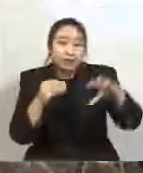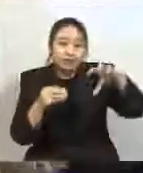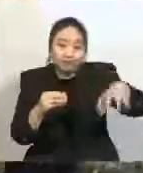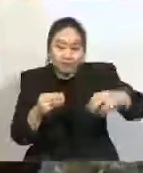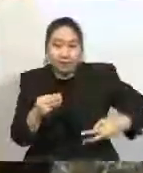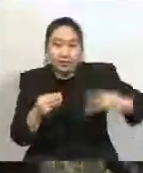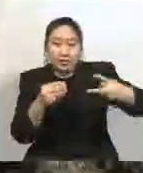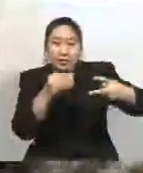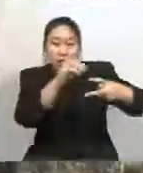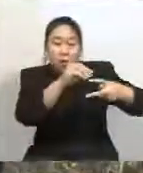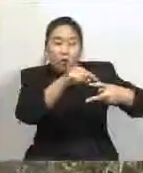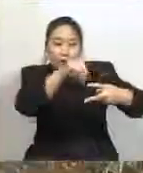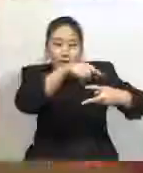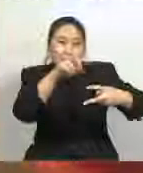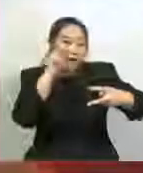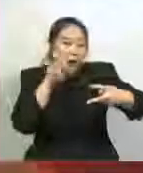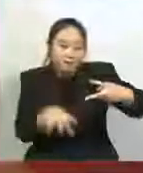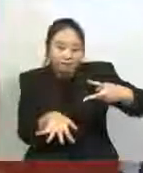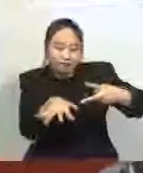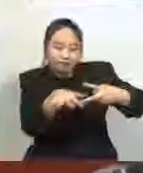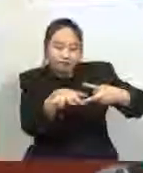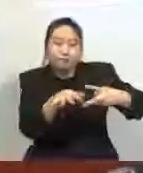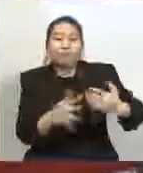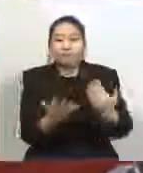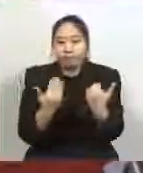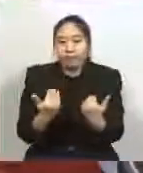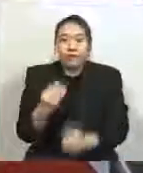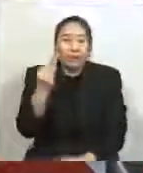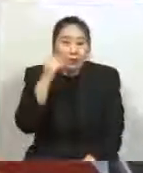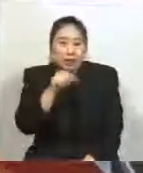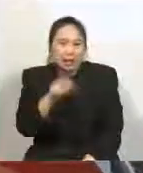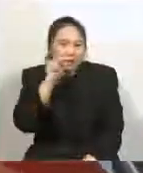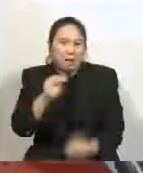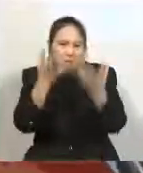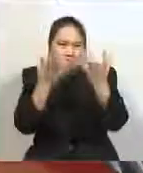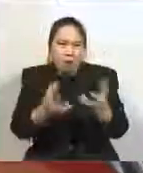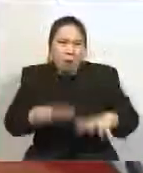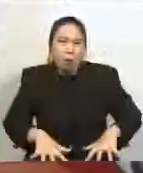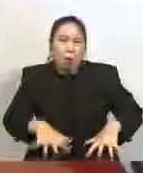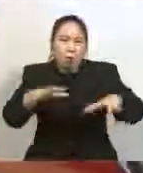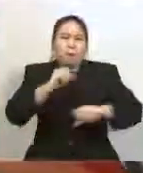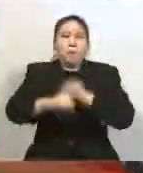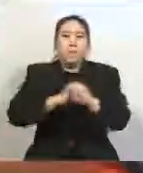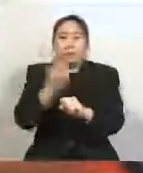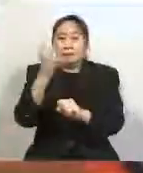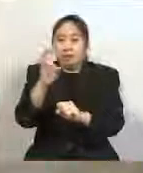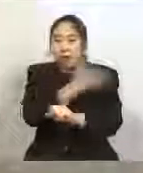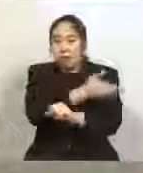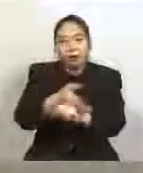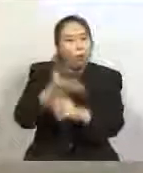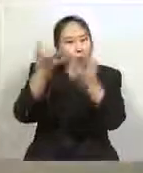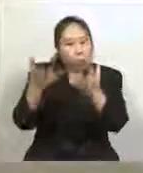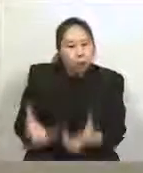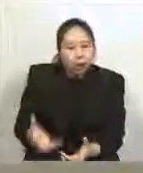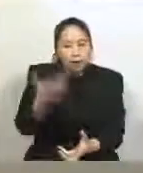ที่น้ำท่วมไม่ถึงสำหรับบ้านคูสว่างน้ำท่วมหนักในรอบ17ปีที่ผ่านมาค่ะเพราะว่าเป็นห